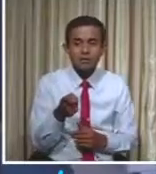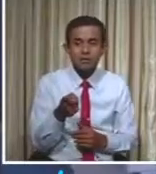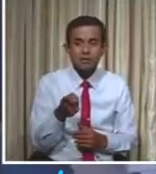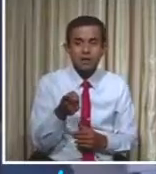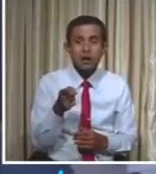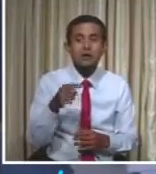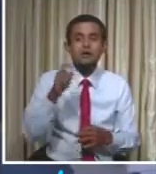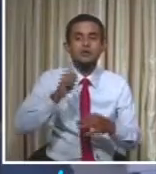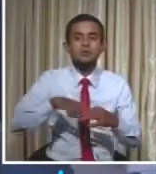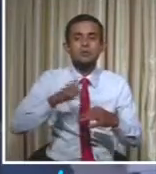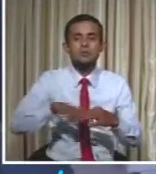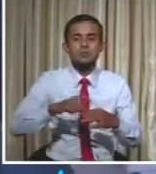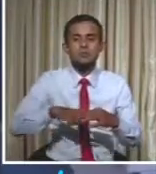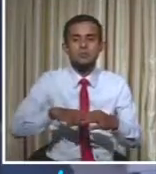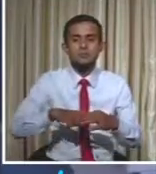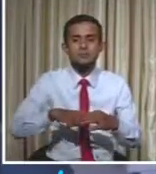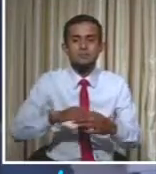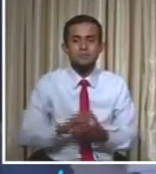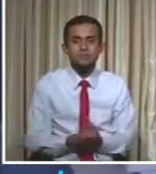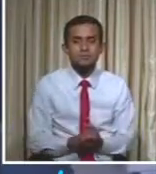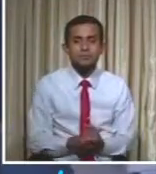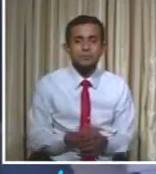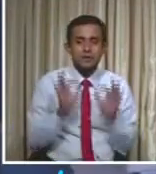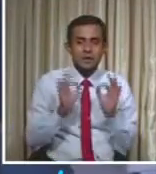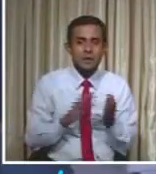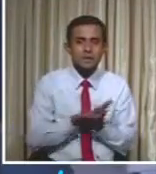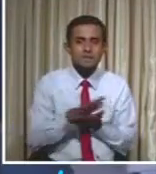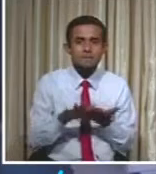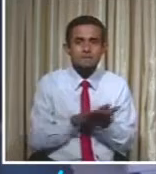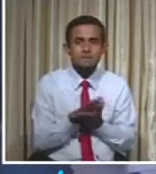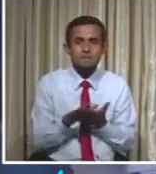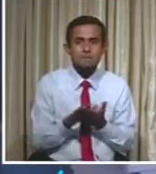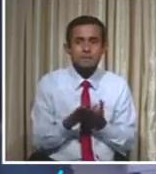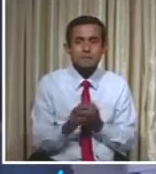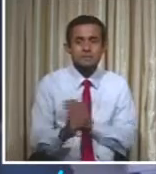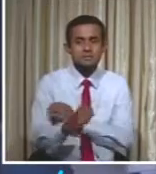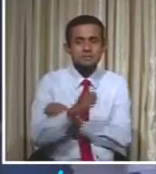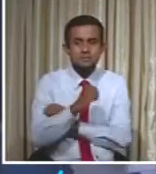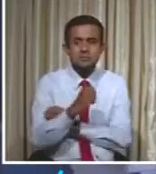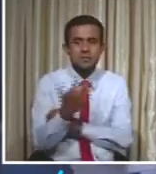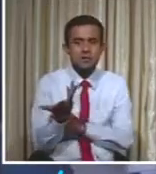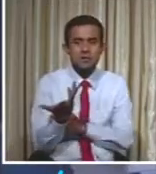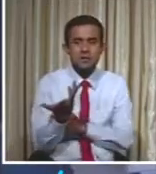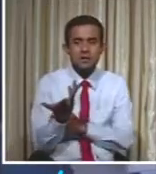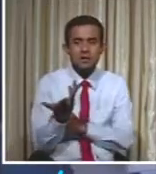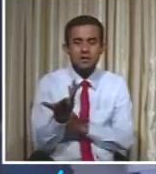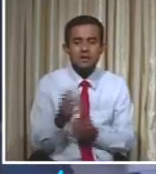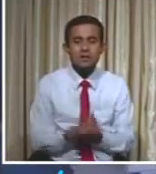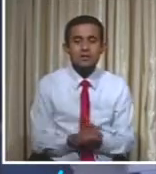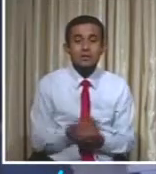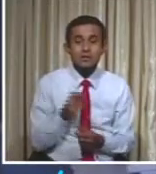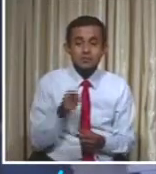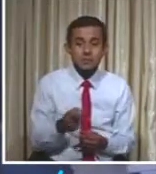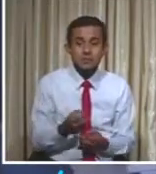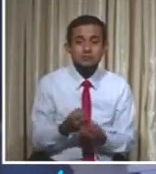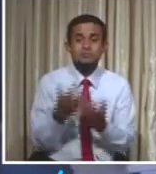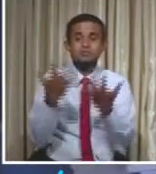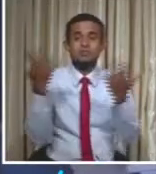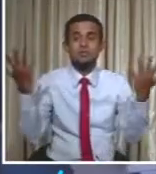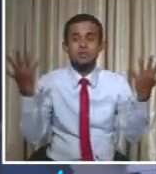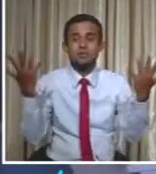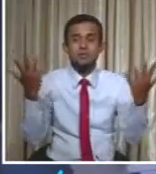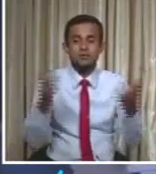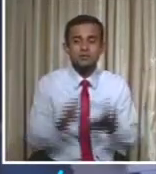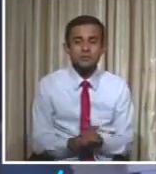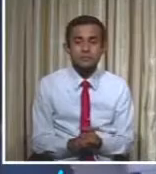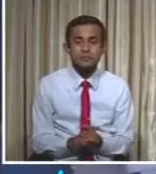එතන තමයි ප්‍රශ්නේ තියෙන්නේ. ඒත් හරි පැහැදිලි ඒක ඔරොත්තු දීලා නැහැ. ඒ නිසා තමයි මෙතනින් උතුරලා යන්නේ.